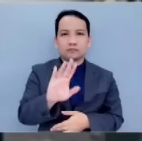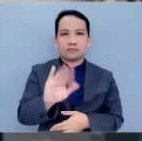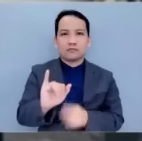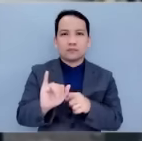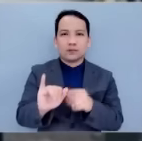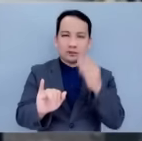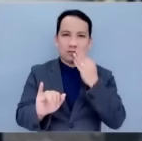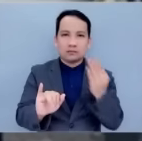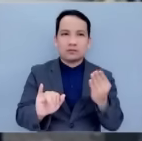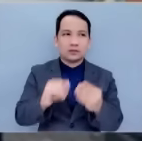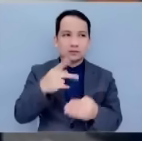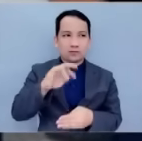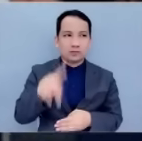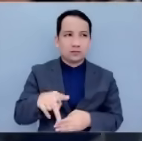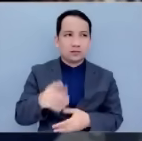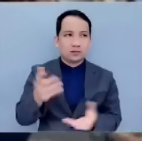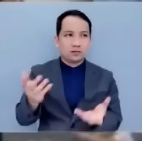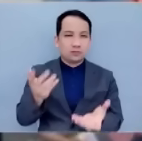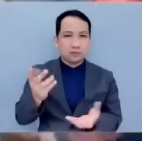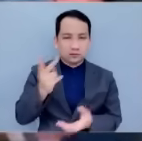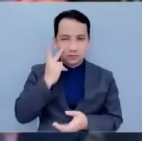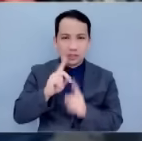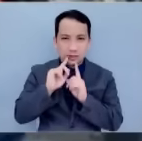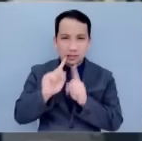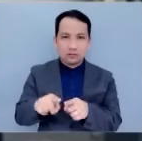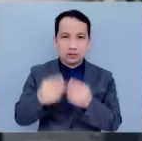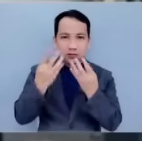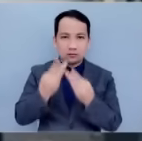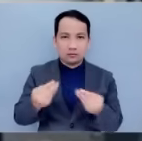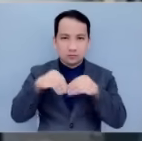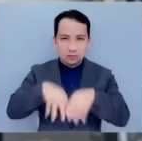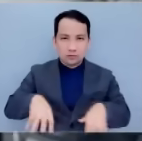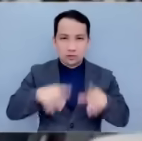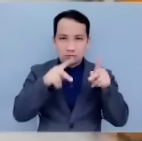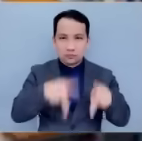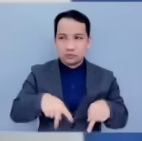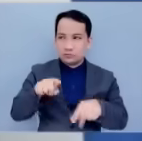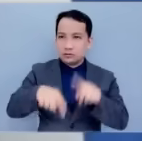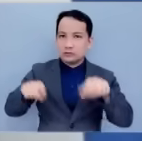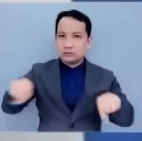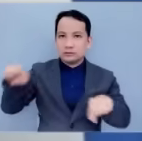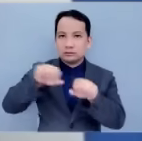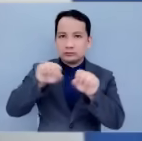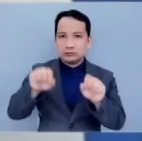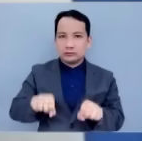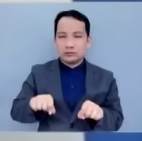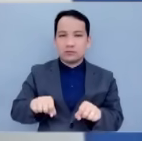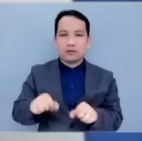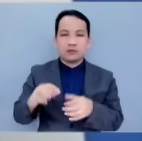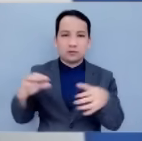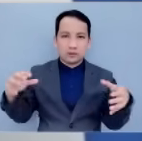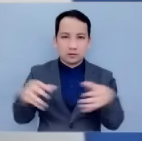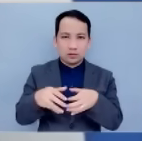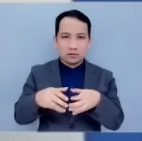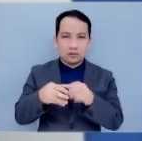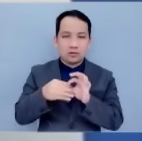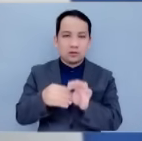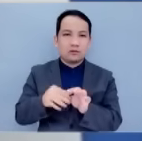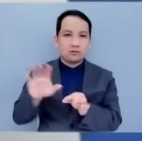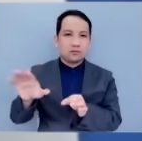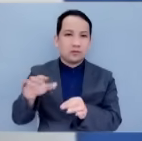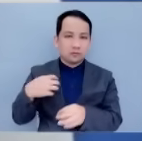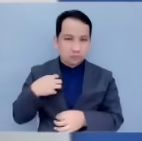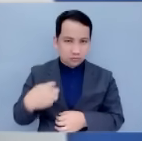sa PNP kung may na-report na nawawalang tao sa iba't ibang estasyon. Bumuo na rin ang Special Task Force ang pulisya